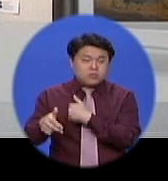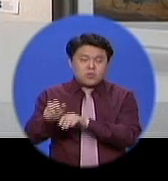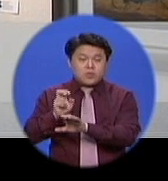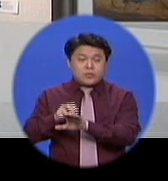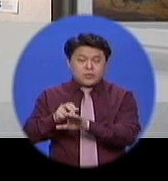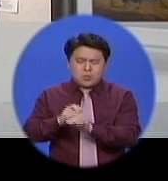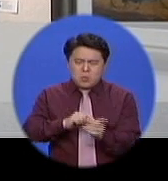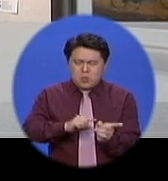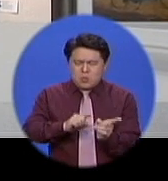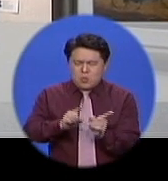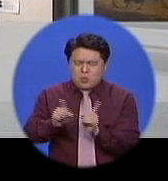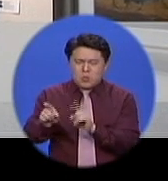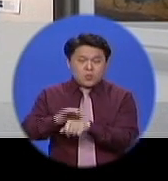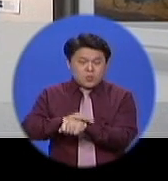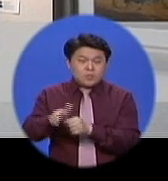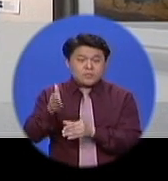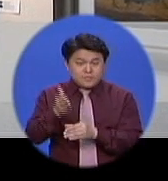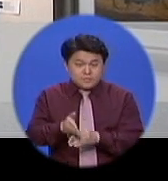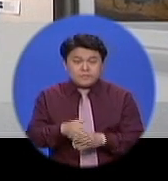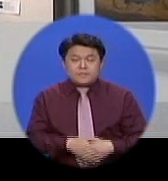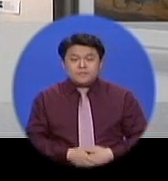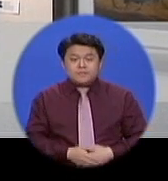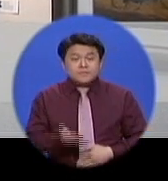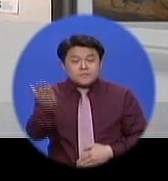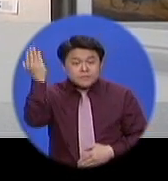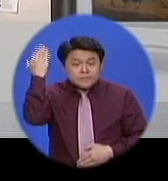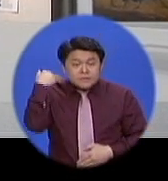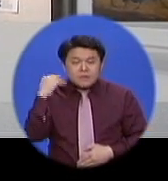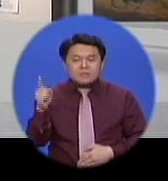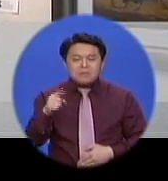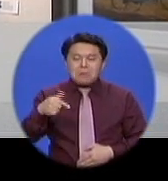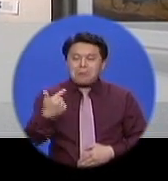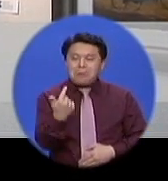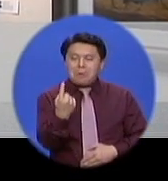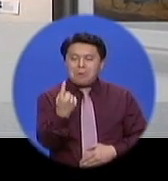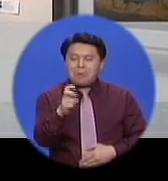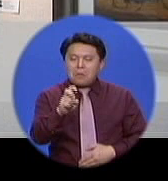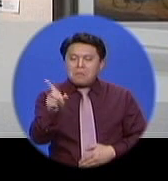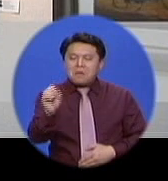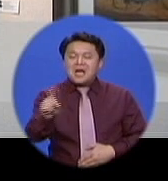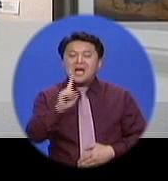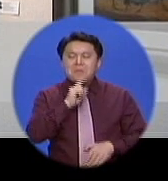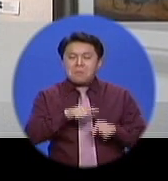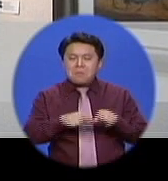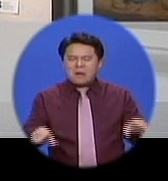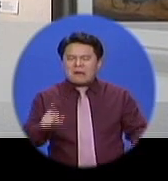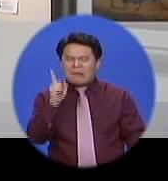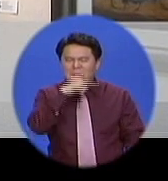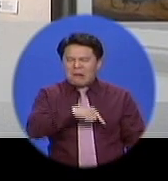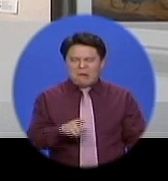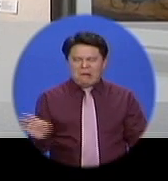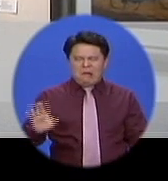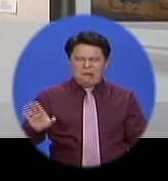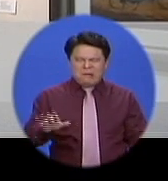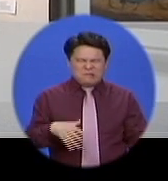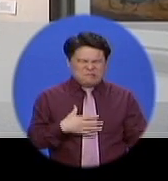잘 되고 있습니다. 그래서 과거에는 그냥 노망이다 하면 무조건 아주 나쁜 병인데,